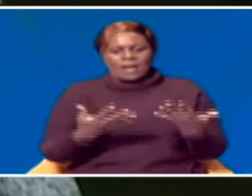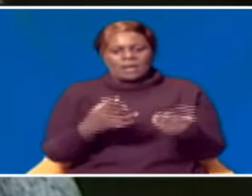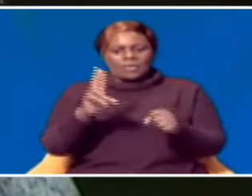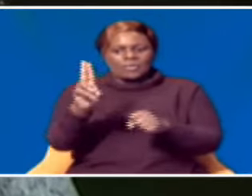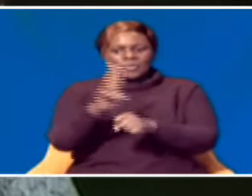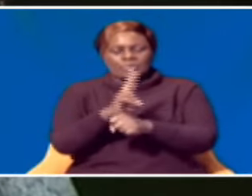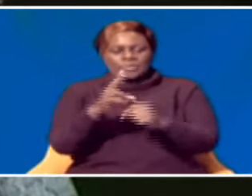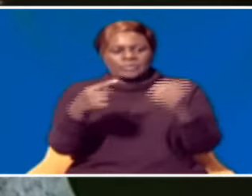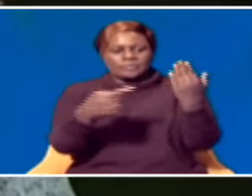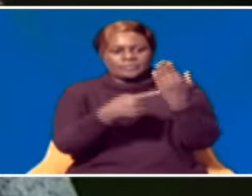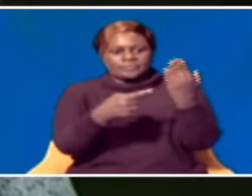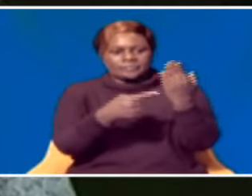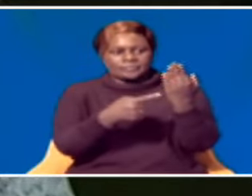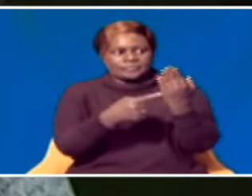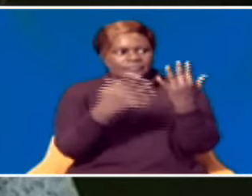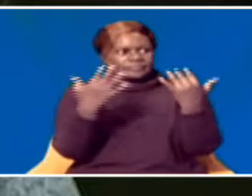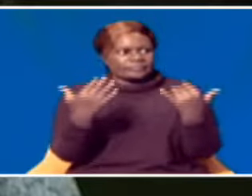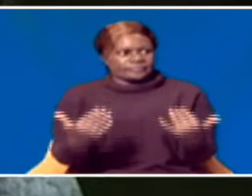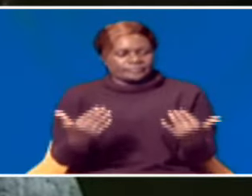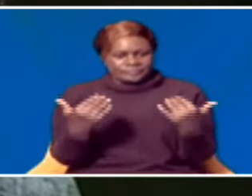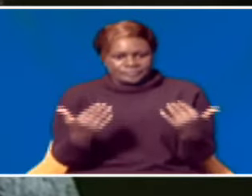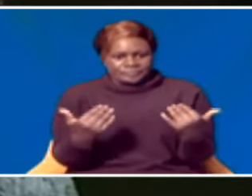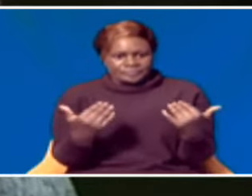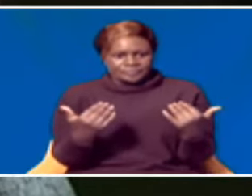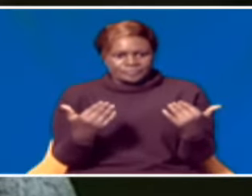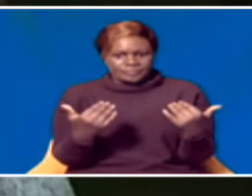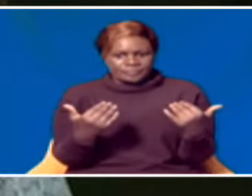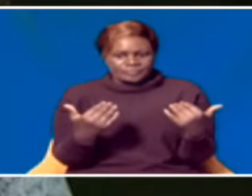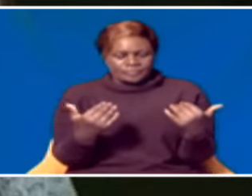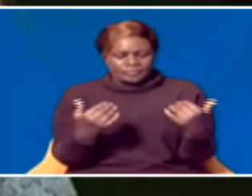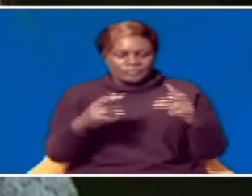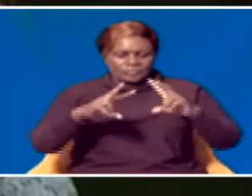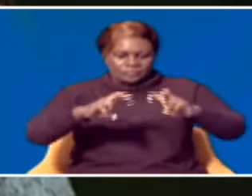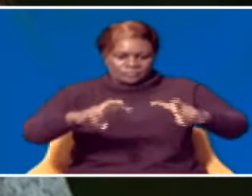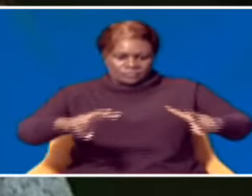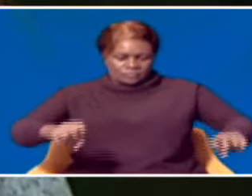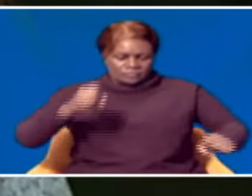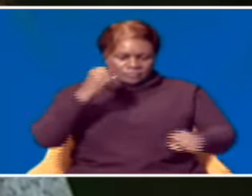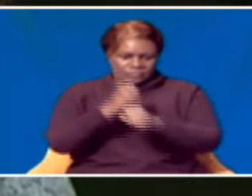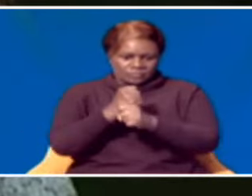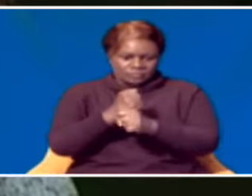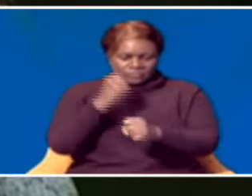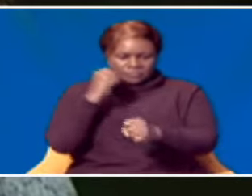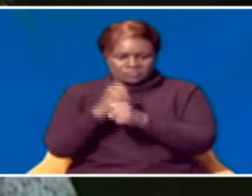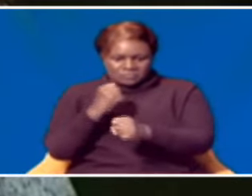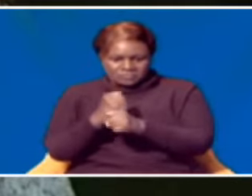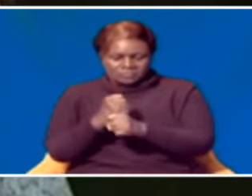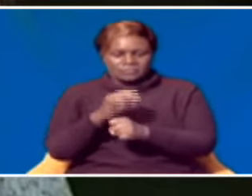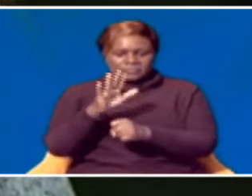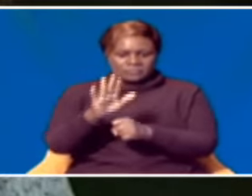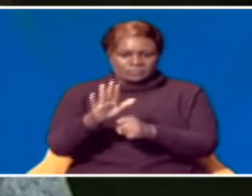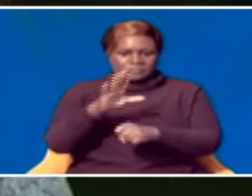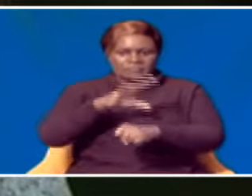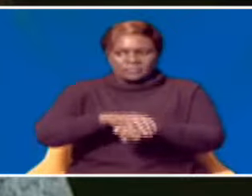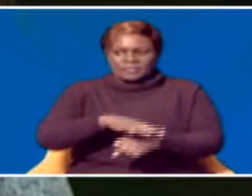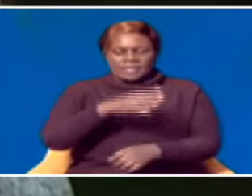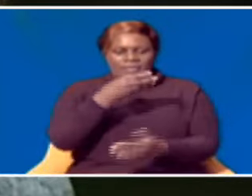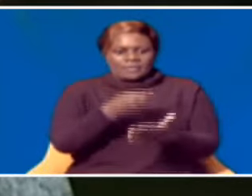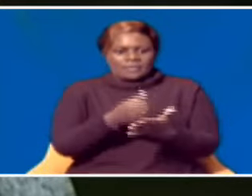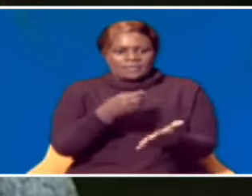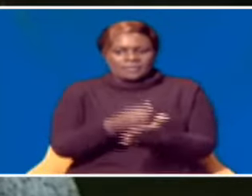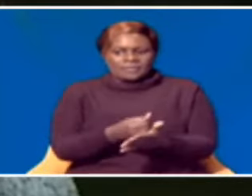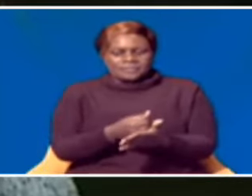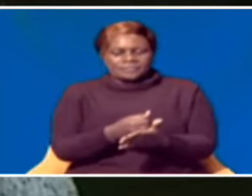kutumia teknolojia ya kisasa kutafuta kazi, kufanya kazi ili waweze kupata pesa